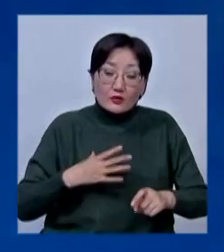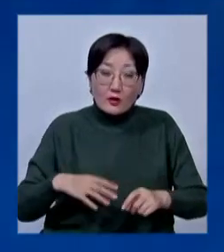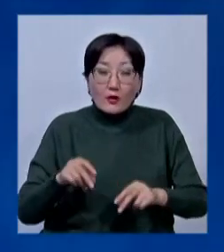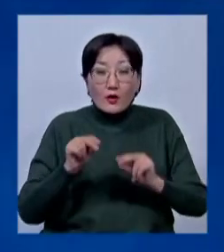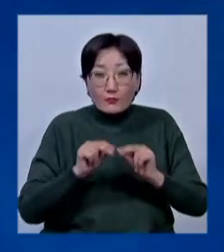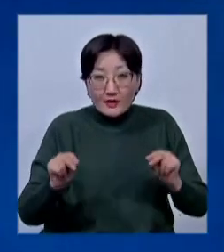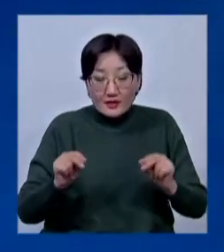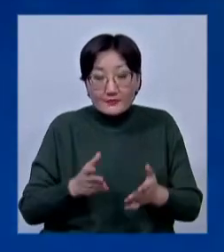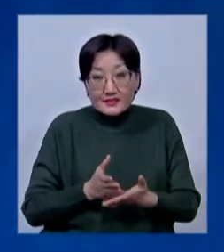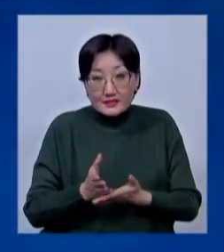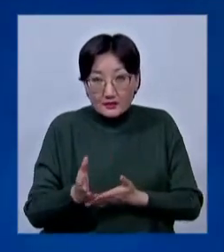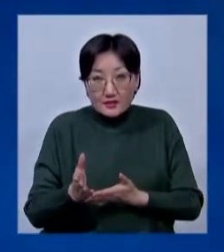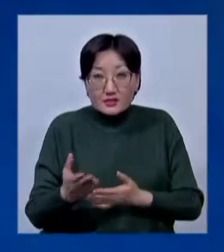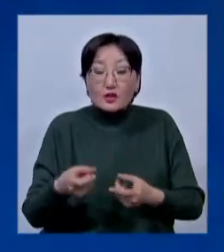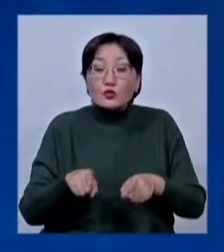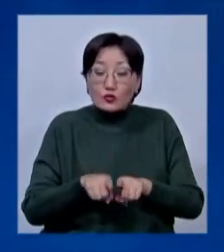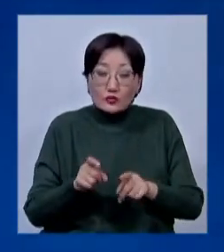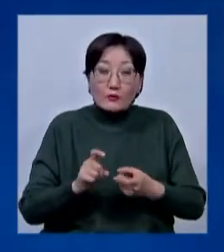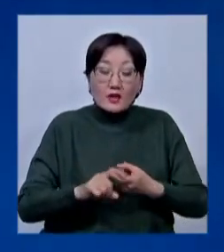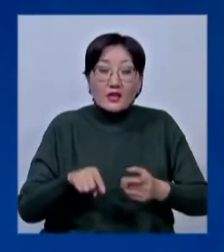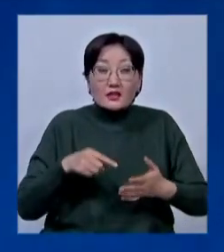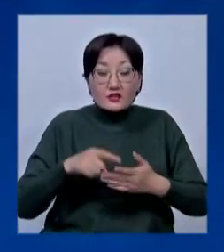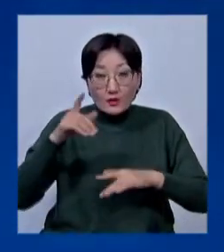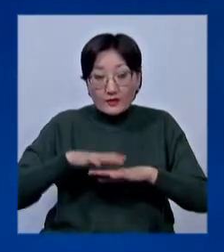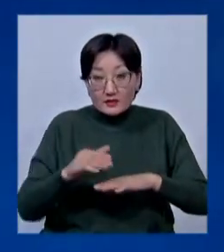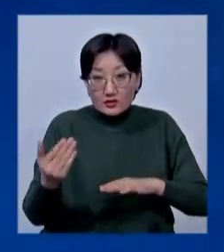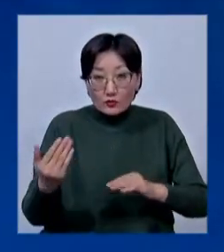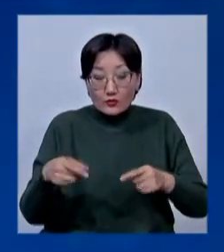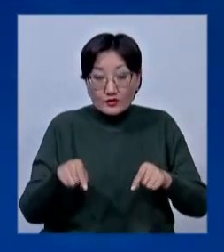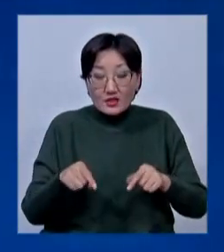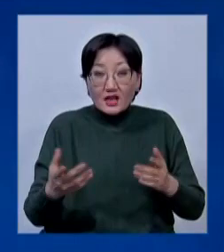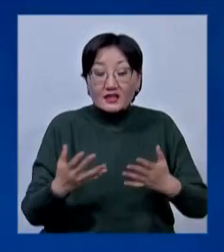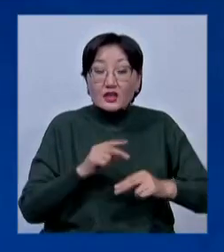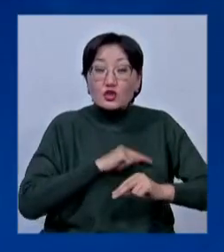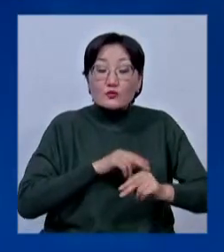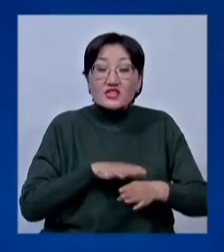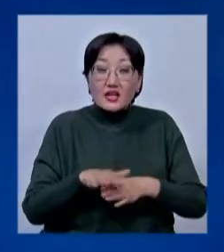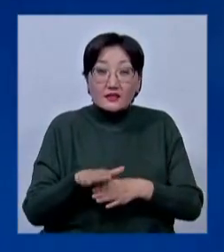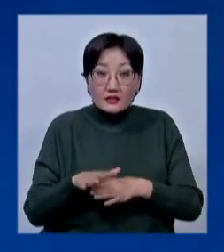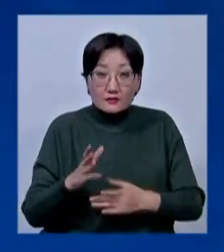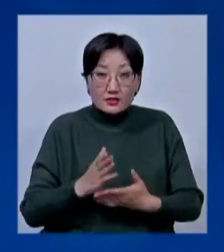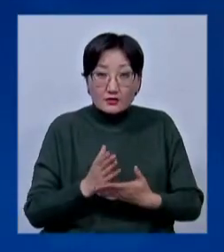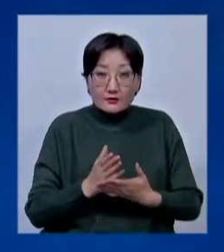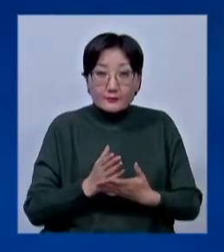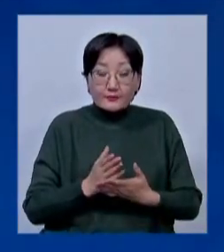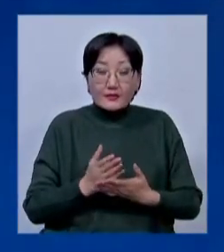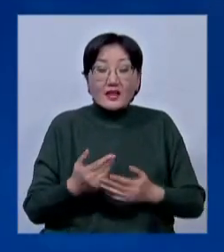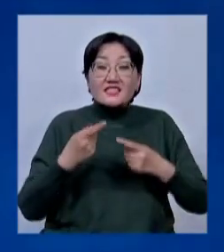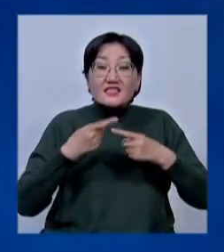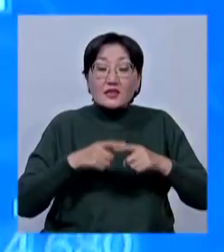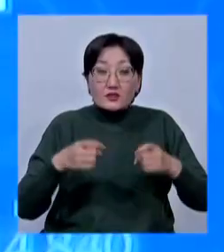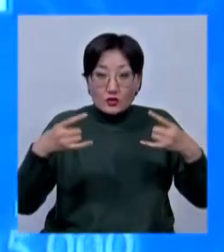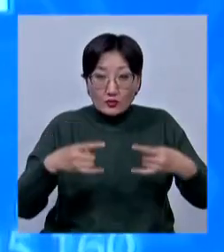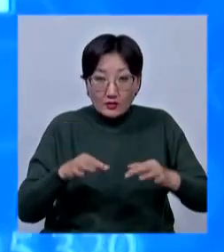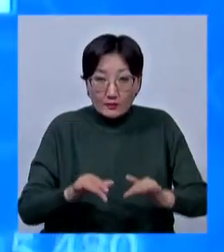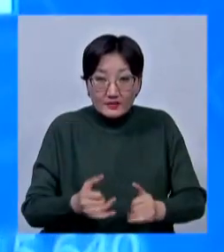саласында айналып өткен жоқ. Енді қалалық әкімдік тарапынан енді осы жолда қандай жұмыстар атқарылып жатыр? Жаңағы техникамен